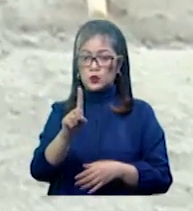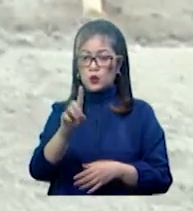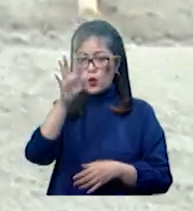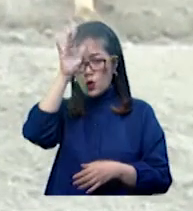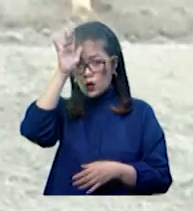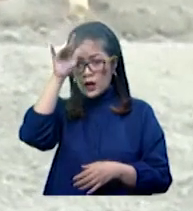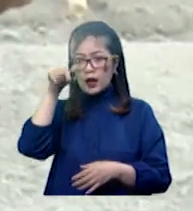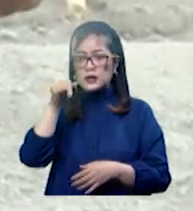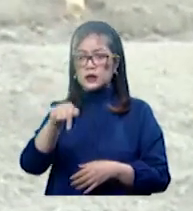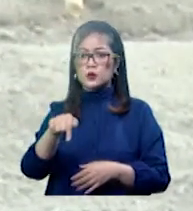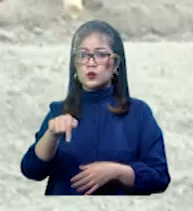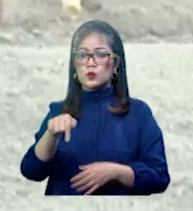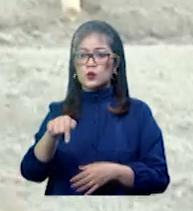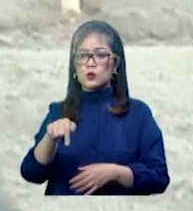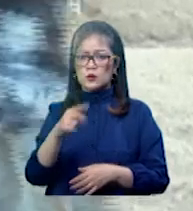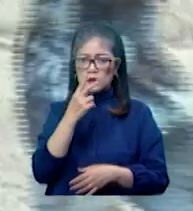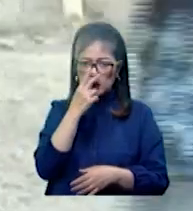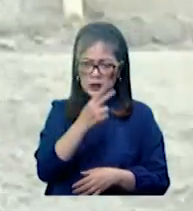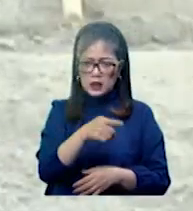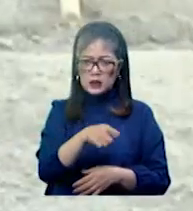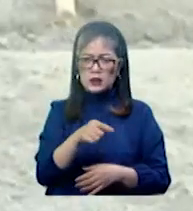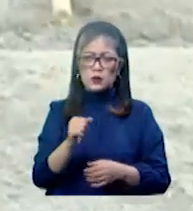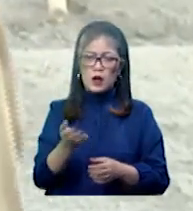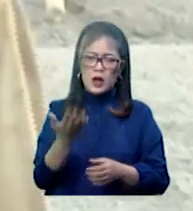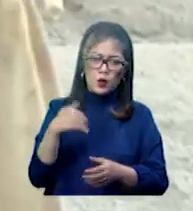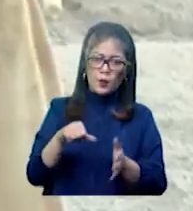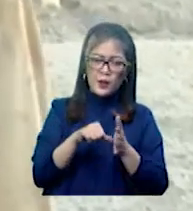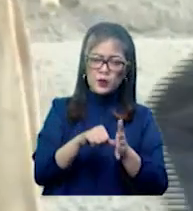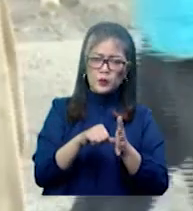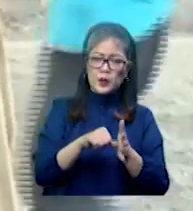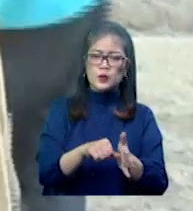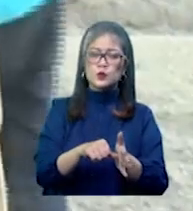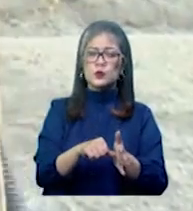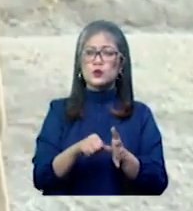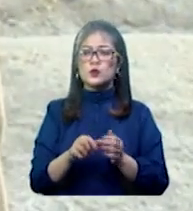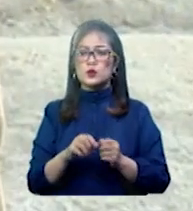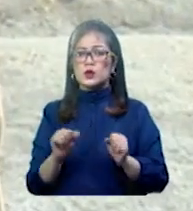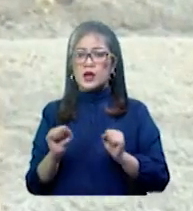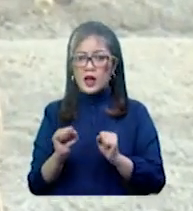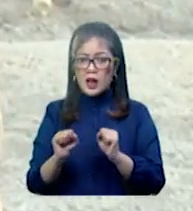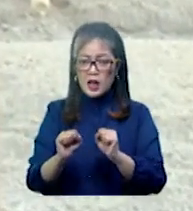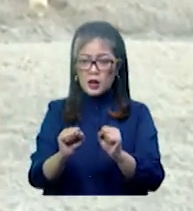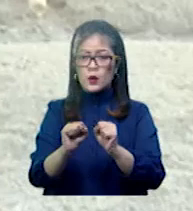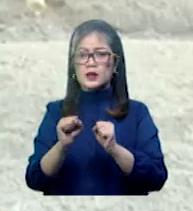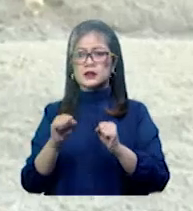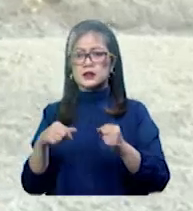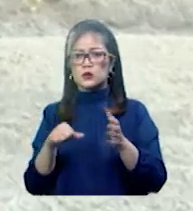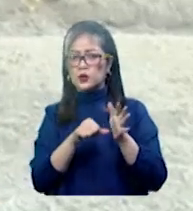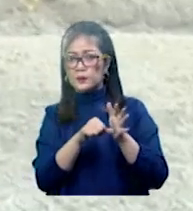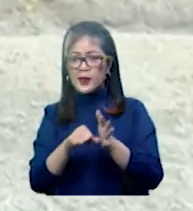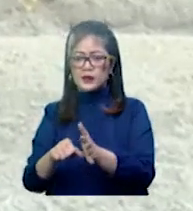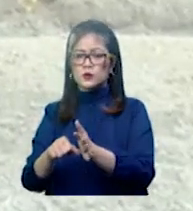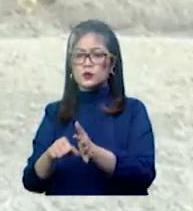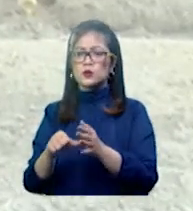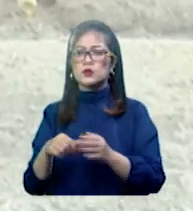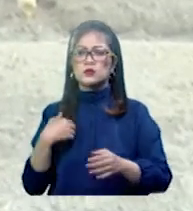saya itu yang duluan itu lari ini. Ayo bantuin, tolongin gitu lah lari. Kita di belakangnya gitu. Setelah itu nyampe